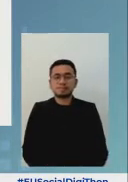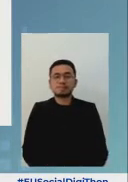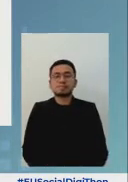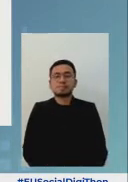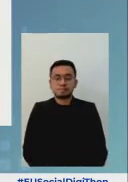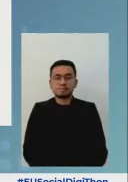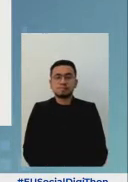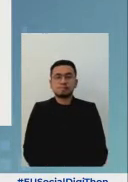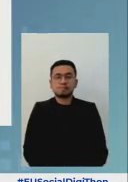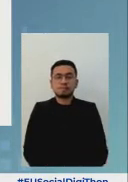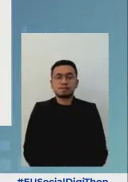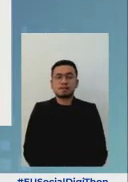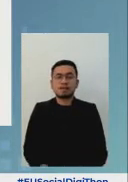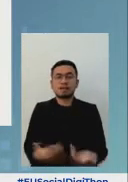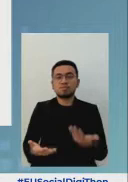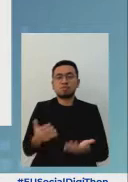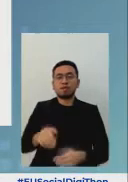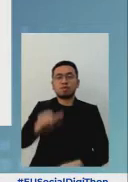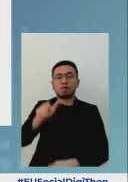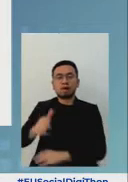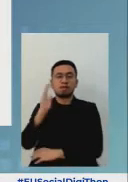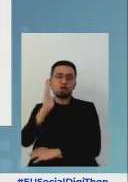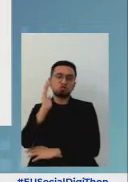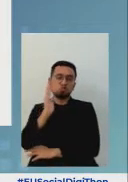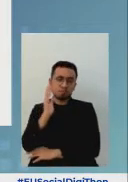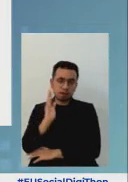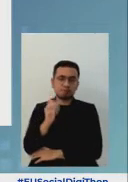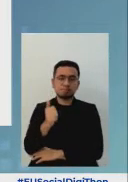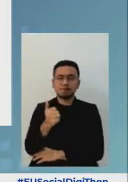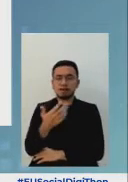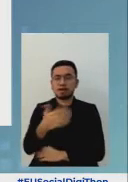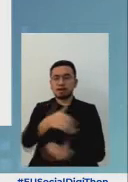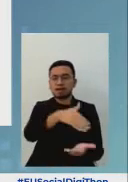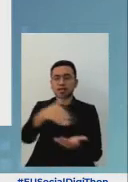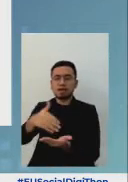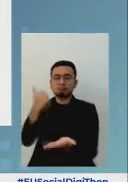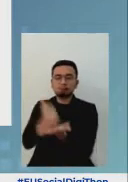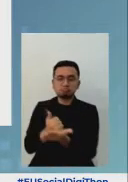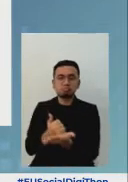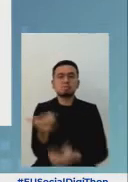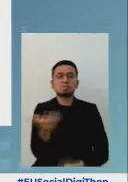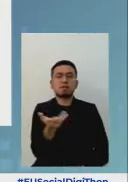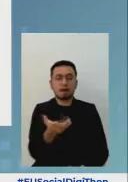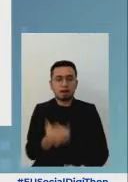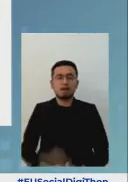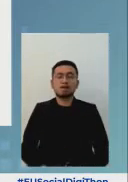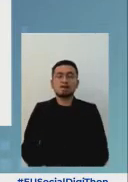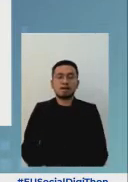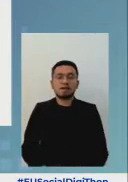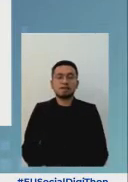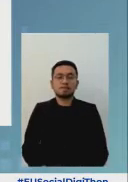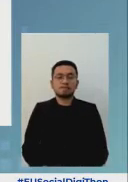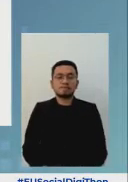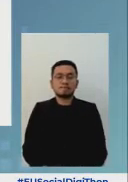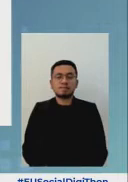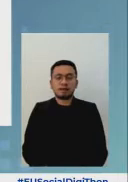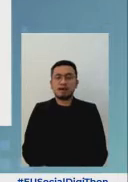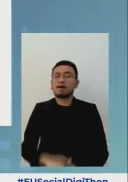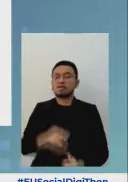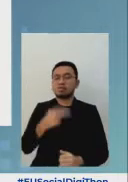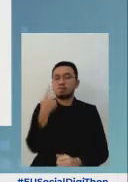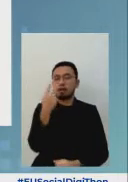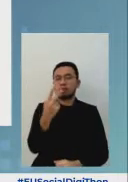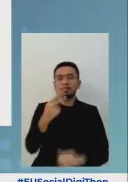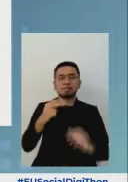narasumber yang lain bisa mungkin lebih punya data yang lebih valid. Tapi itu sebenarnya memberikan gambaran betapa severe,